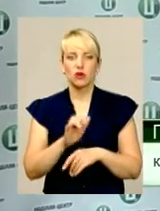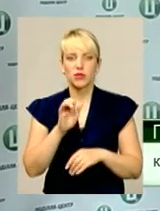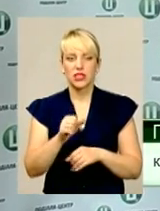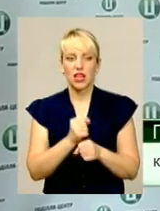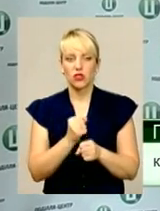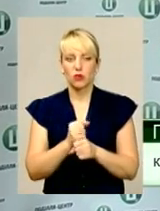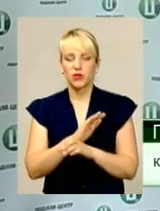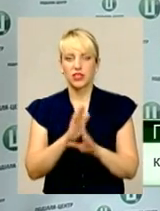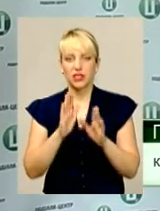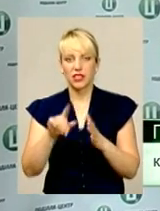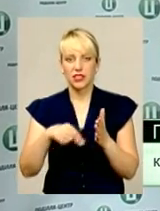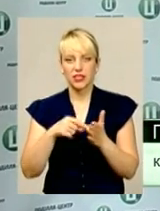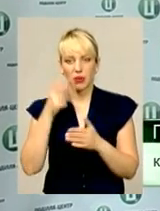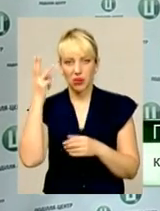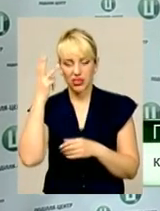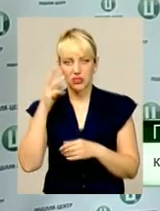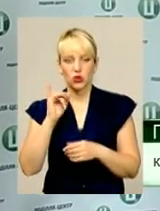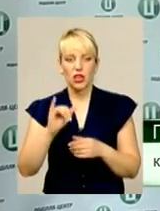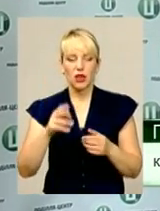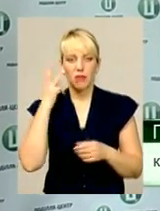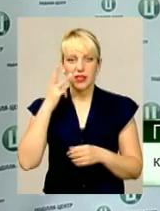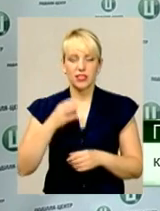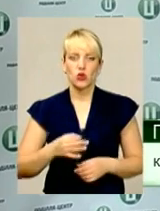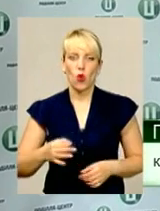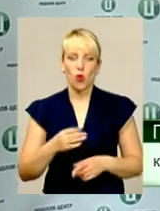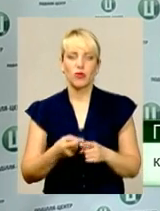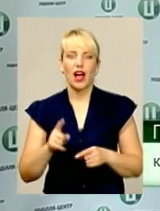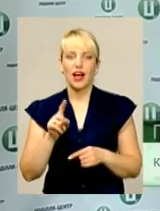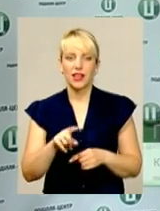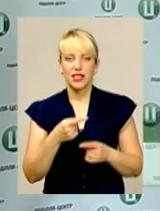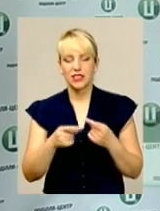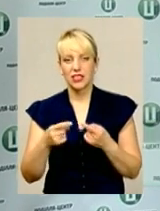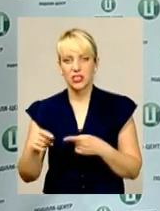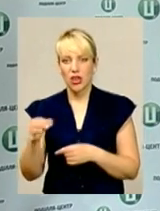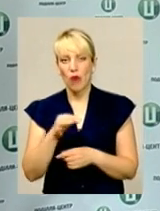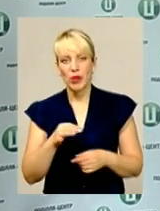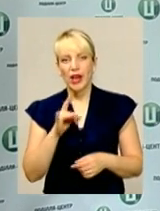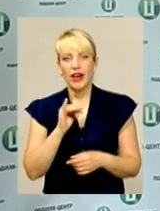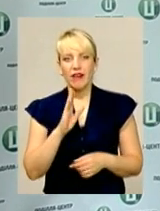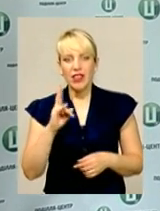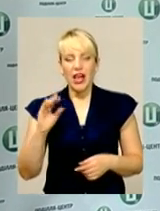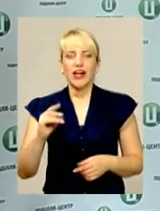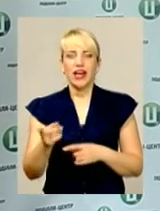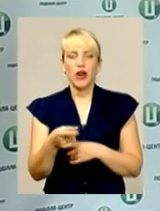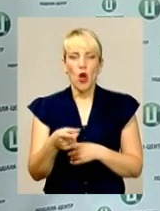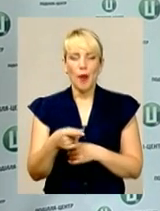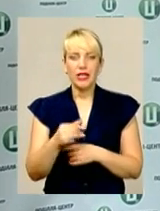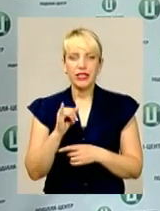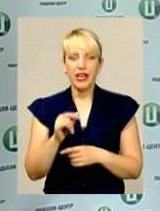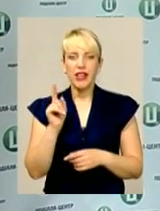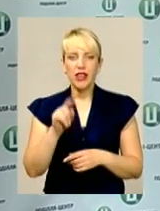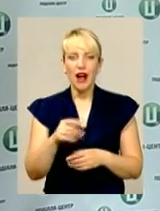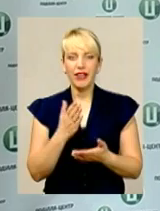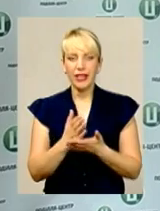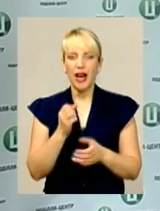з Смельницького, Смельницької області, але і навіть з інших областей – Рівенських, Тернопільської і навіть